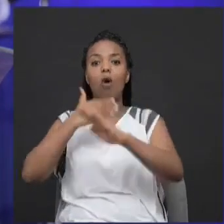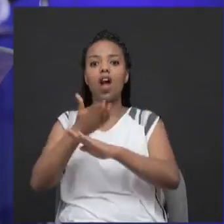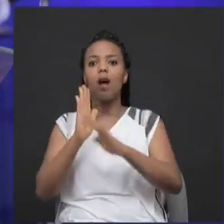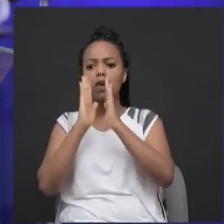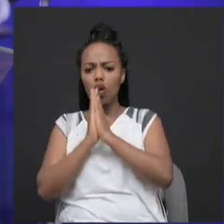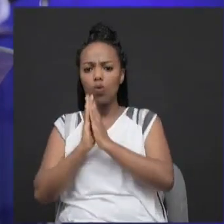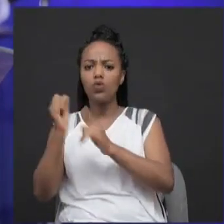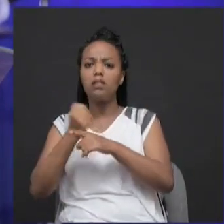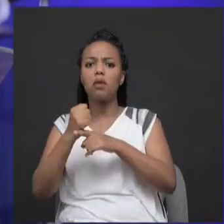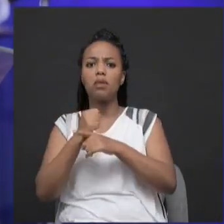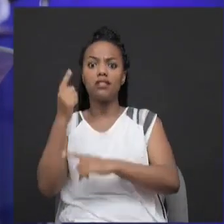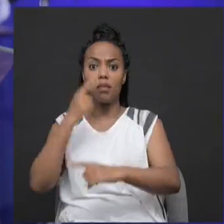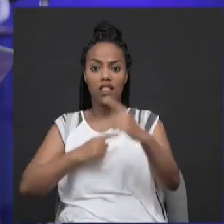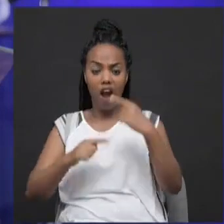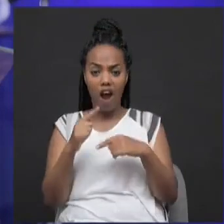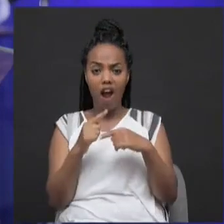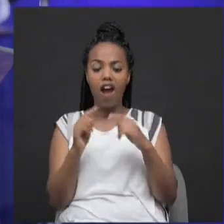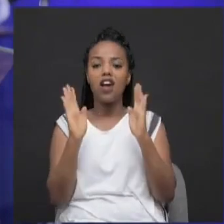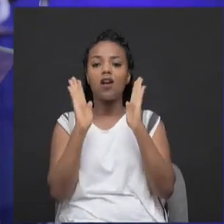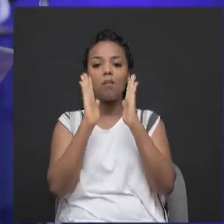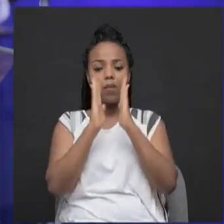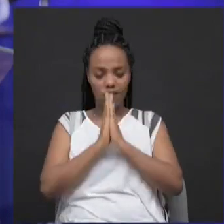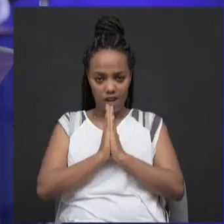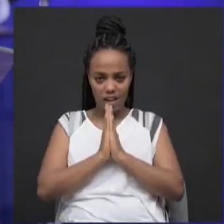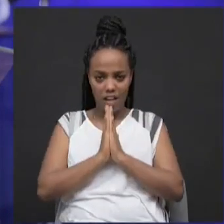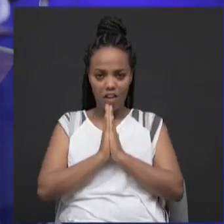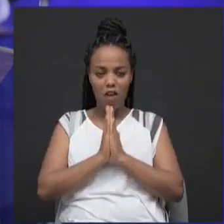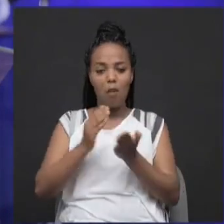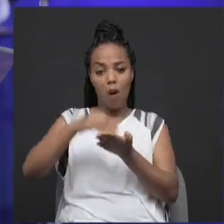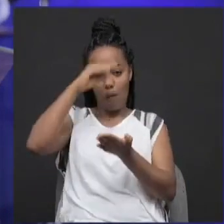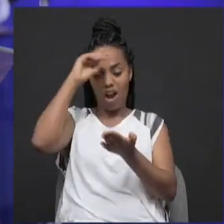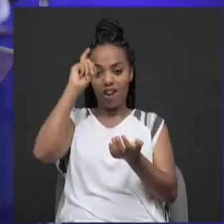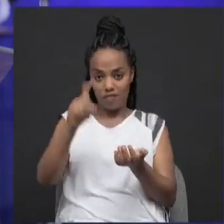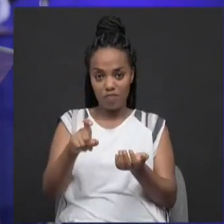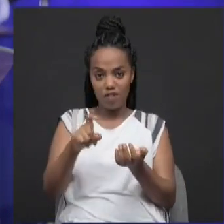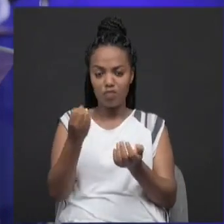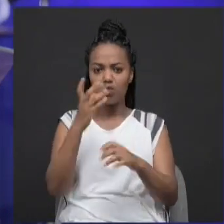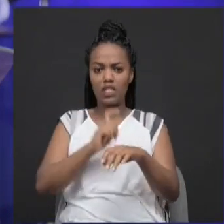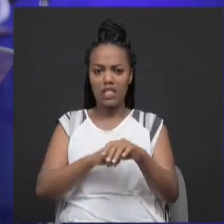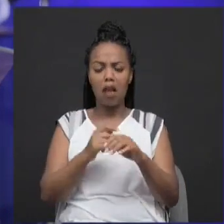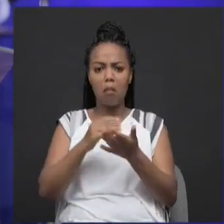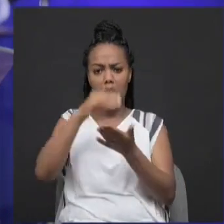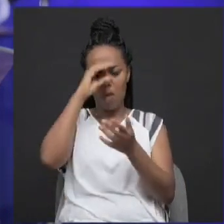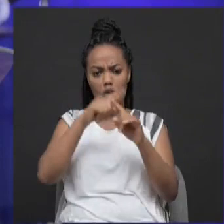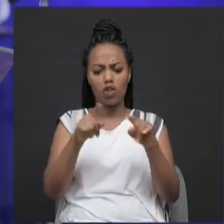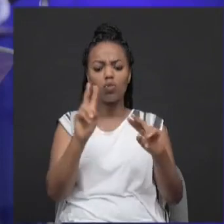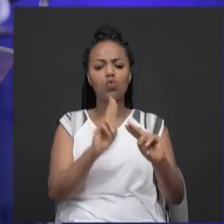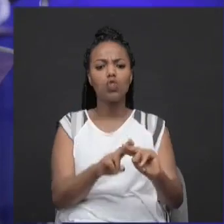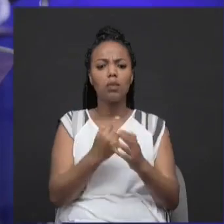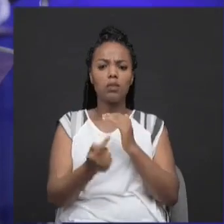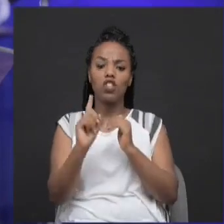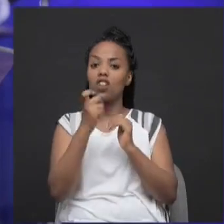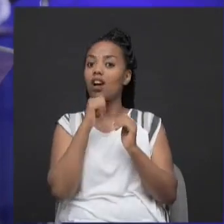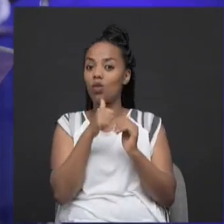ህይወት ልምምድ ውስጥ ሲመጣ መጸለይ እንግዲህ መማር አለብን። ብዙ ጊዜ የምንማረው ግን እንደው ቁጭ ብለን ብቻ